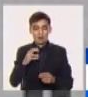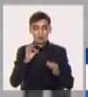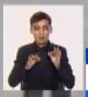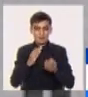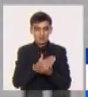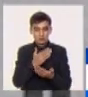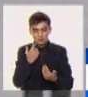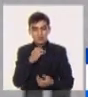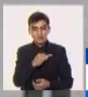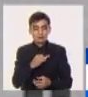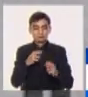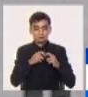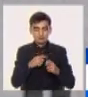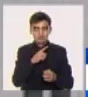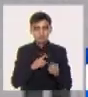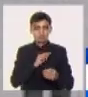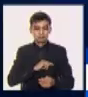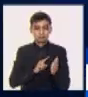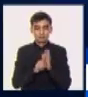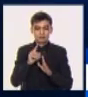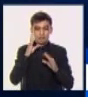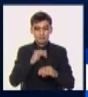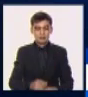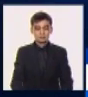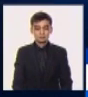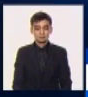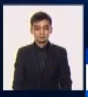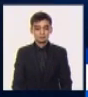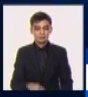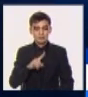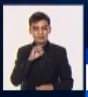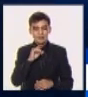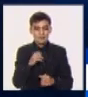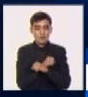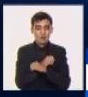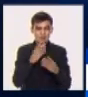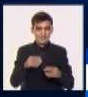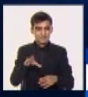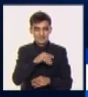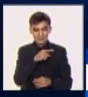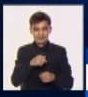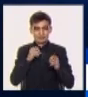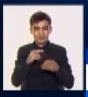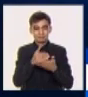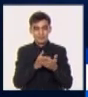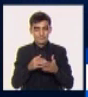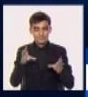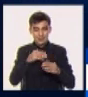после этого они смогут возобновить работу. Зарина, а как же выходные? Все эти объекты будут